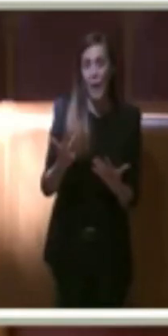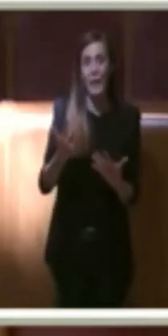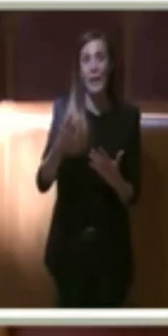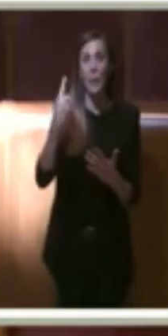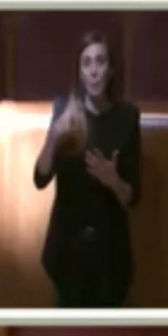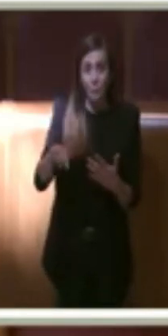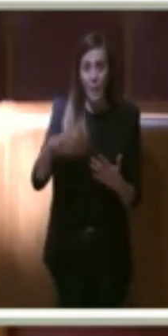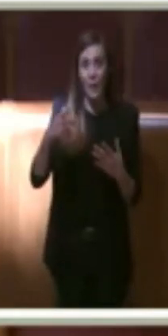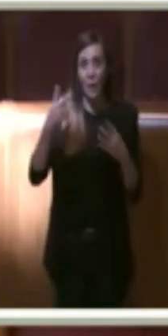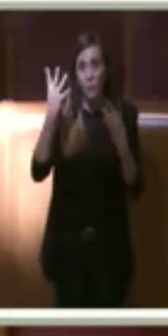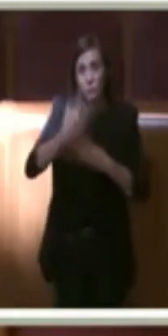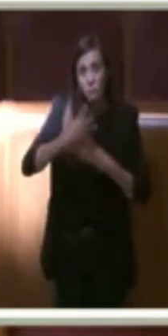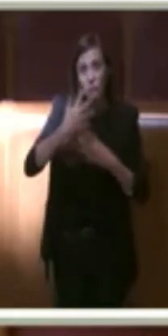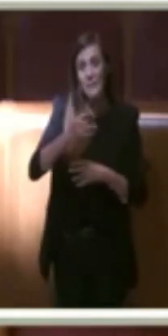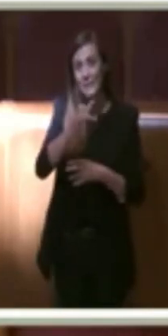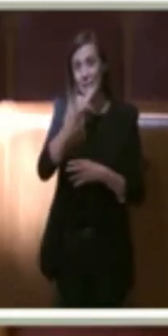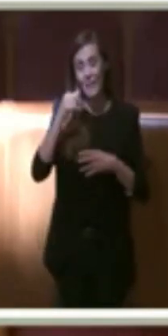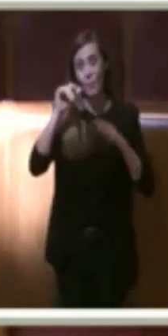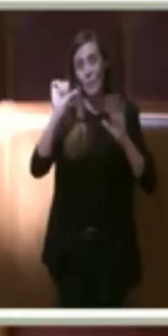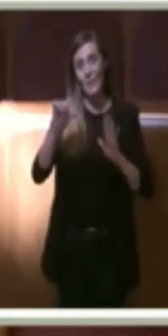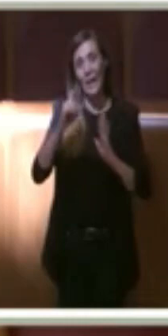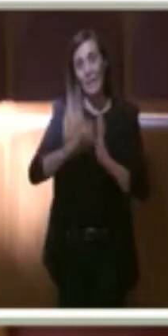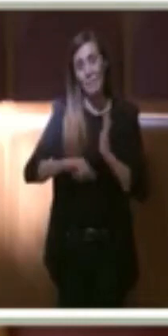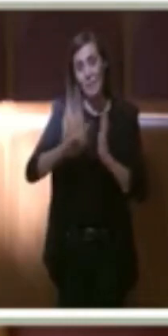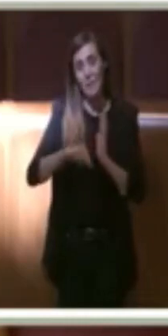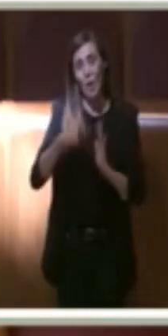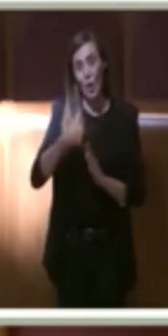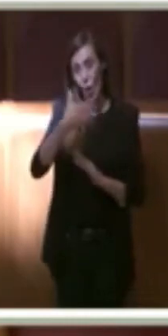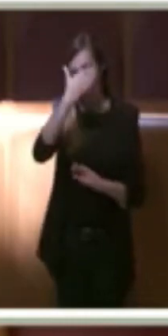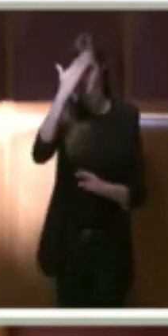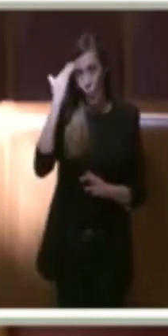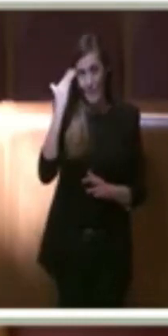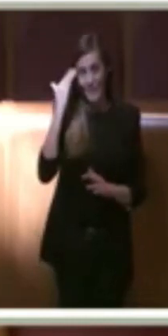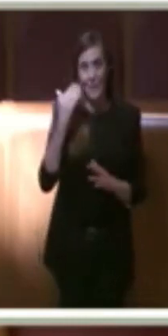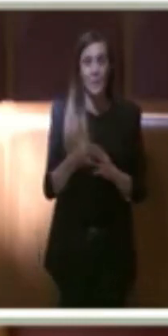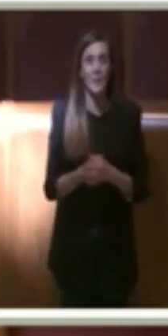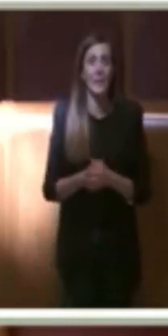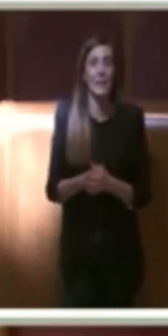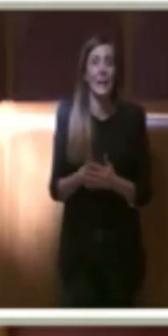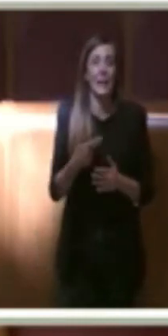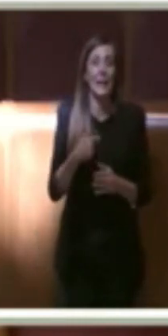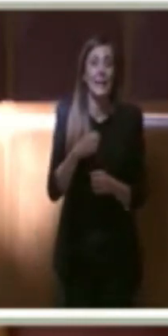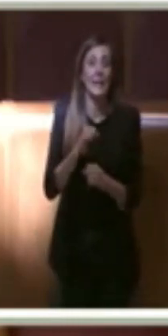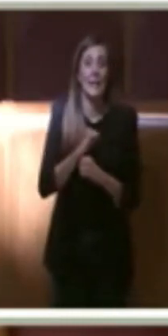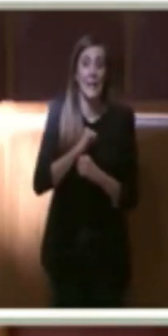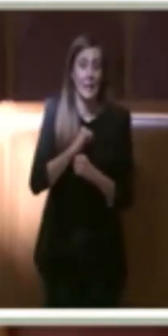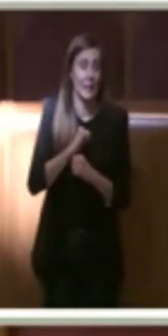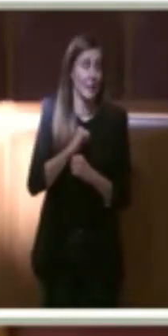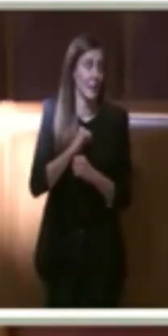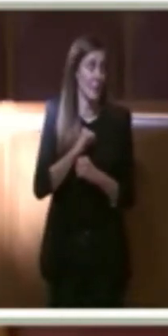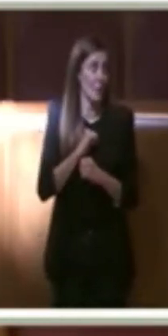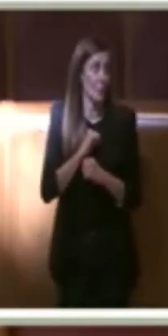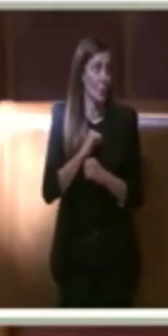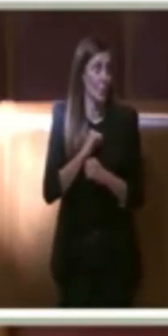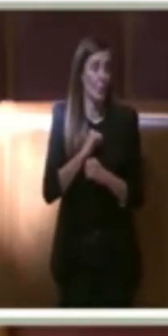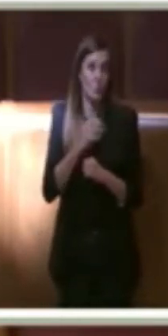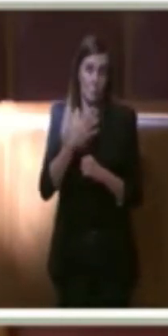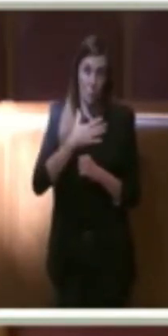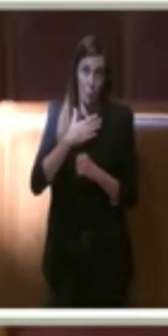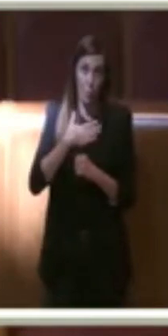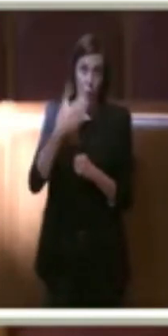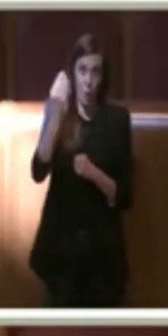6 mesi. Io sinceramente credo che forse, è una mia